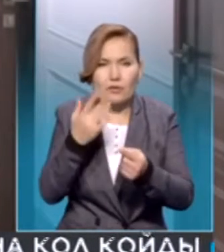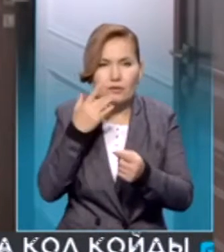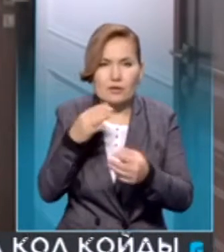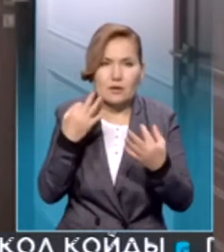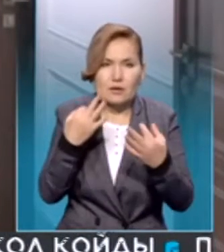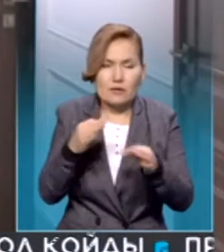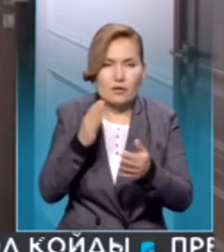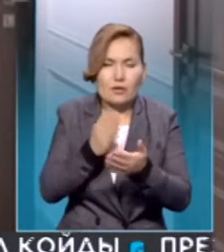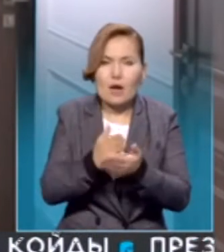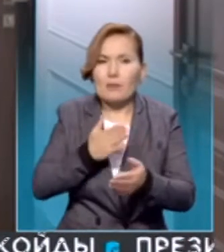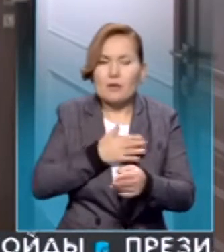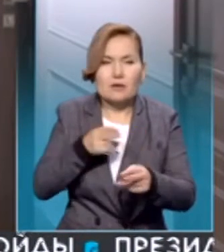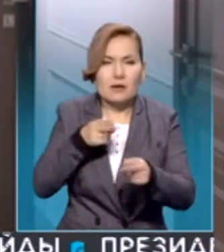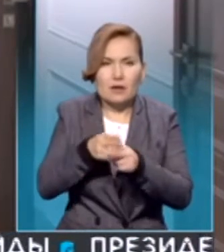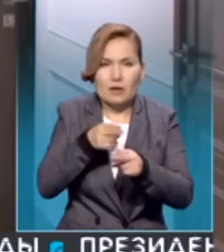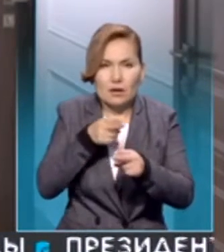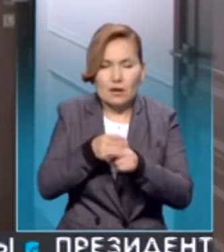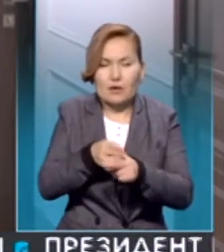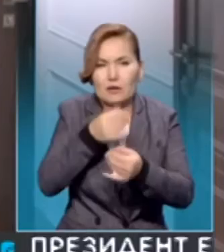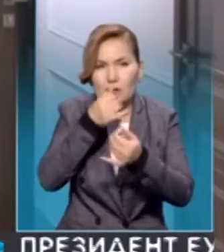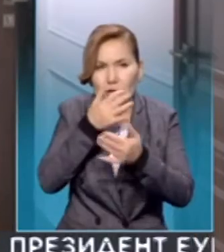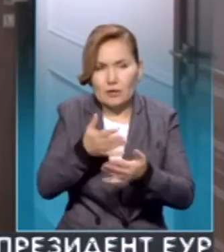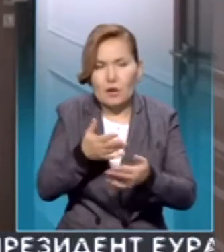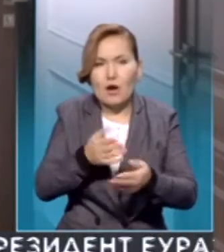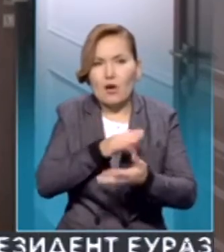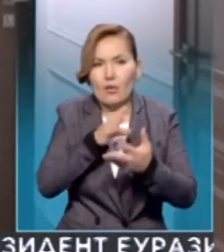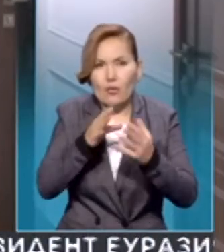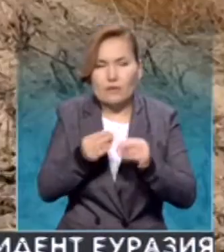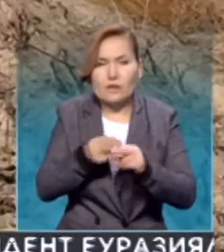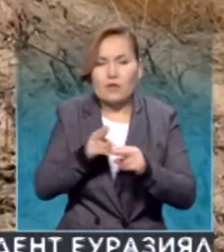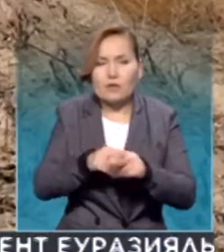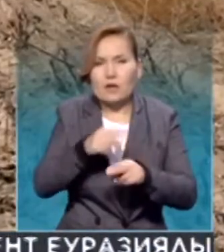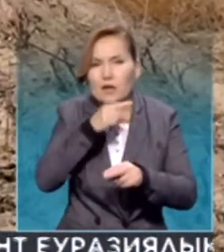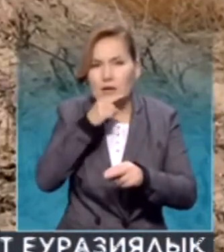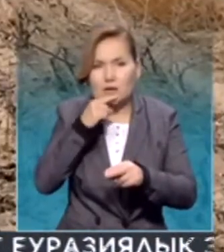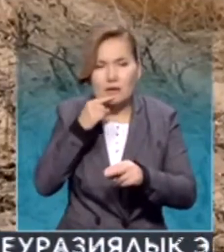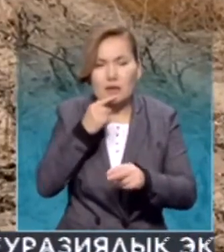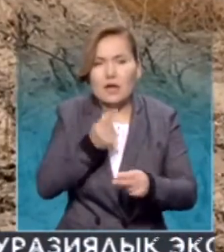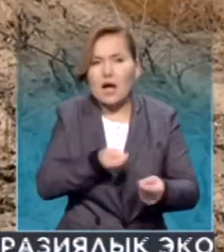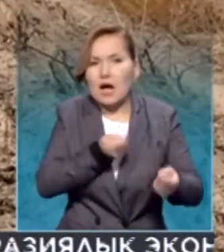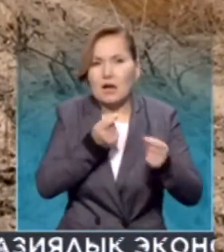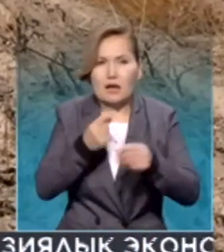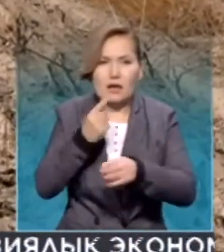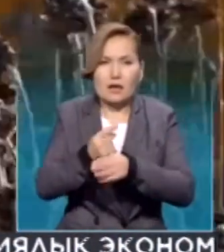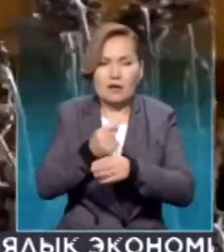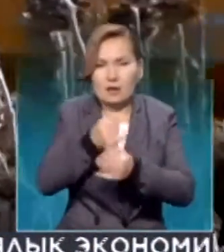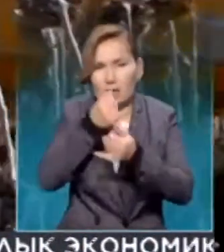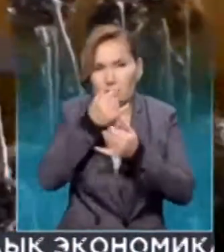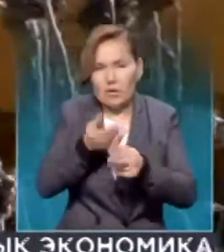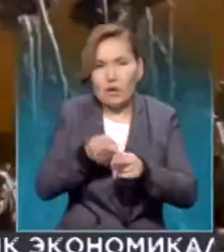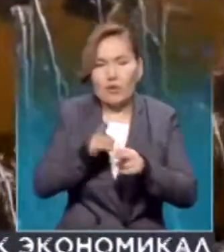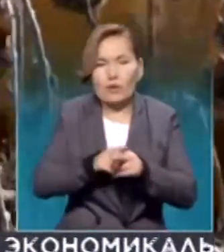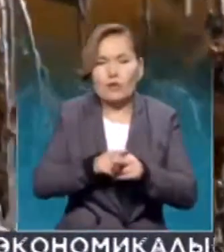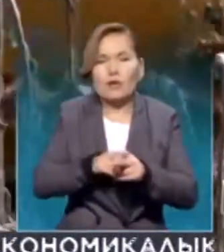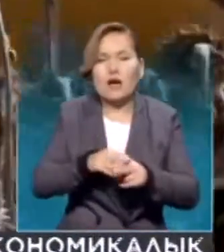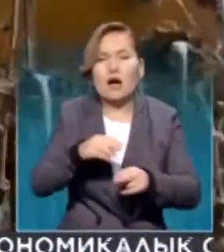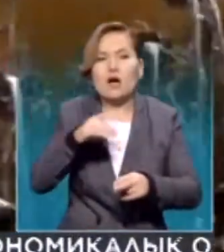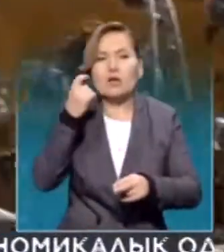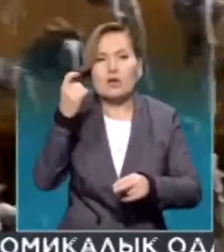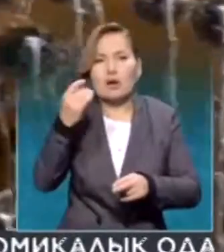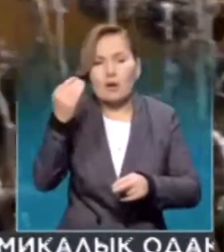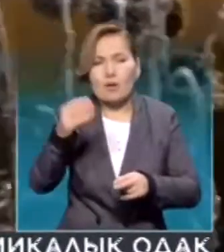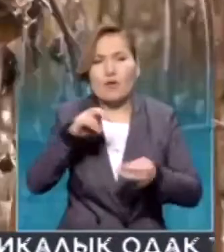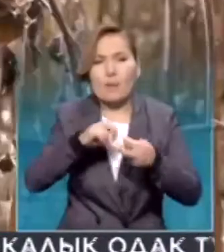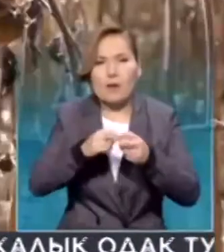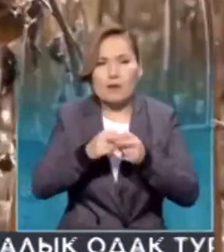жатады. Ешқандай шектеу жоқ, шектеу болуы мүмкін де емес. Одақтың негізі сол ғой. Осылайша шаруалардың мәселесі ашық күйінде қалып отыр. Биыл тек Үржар